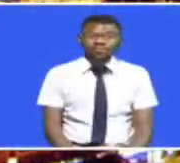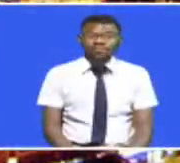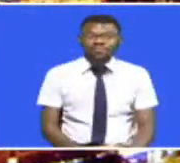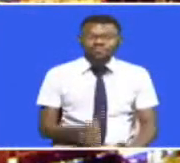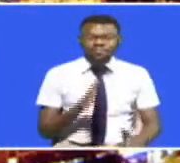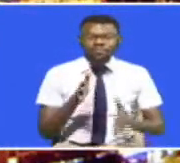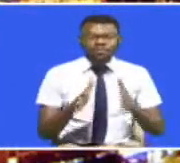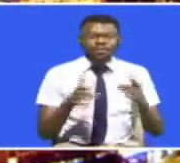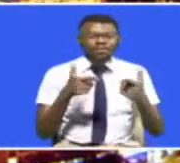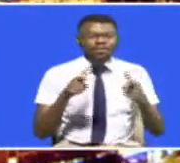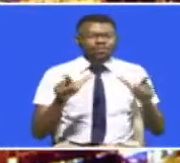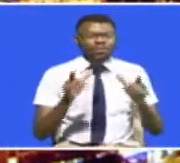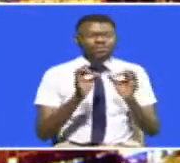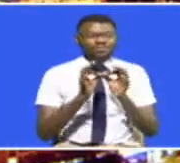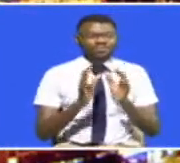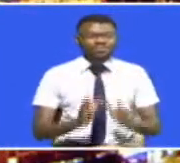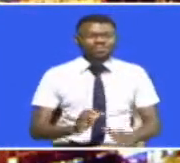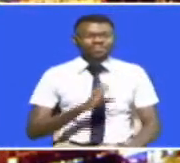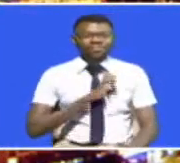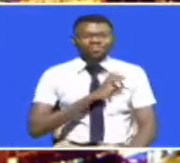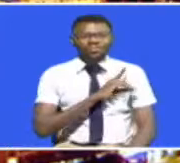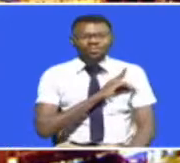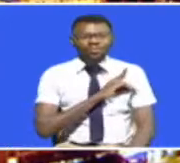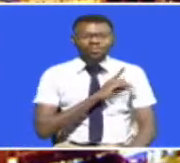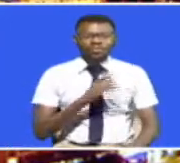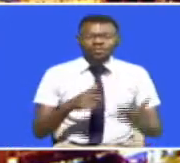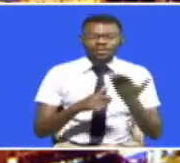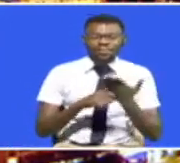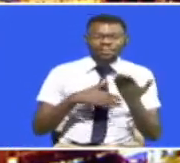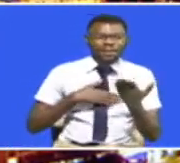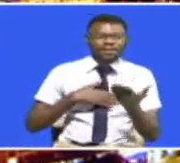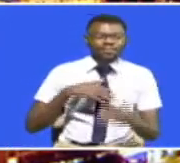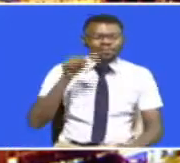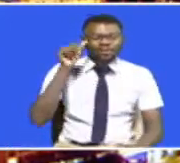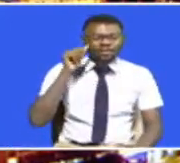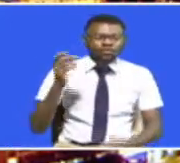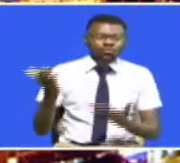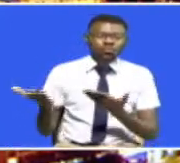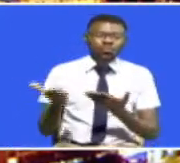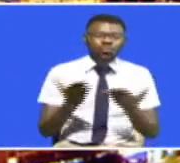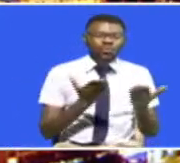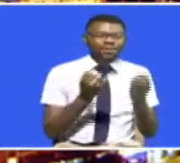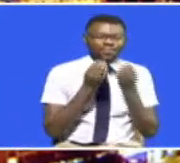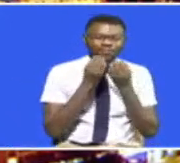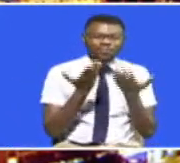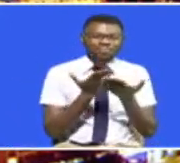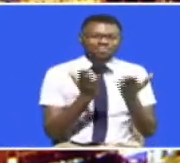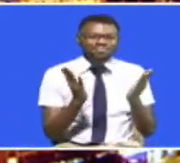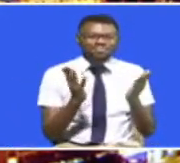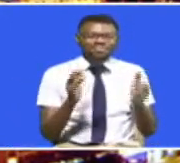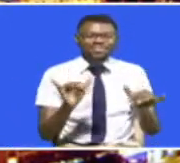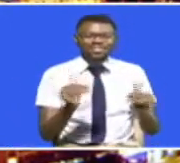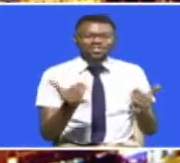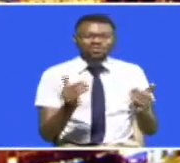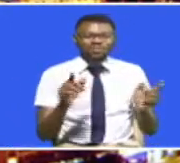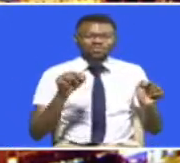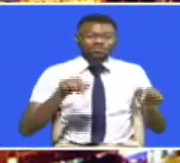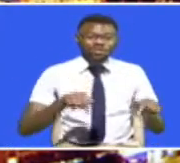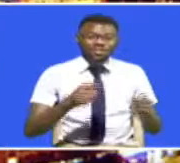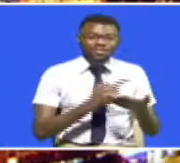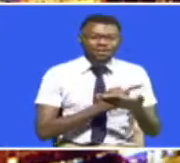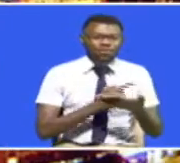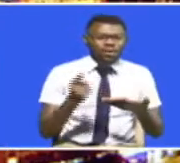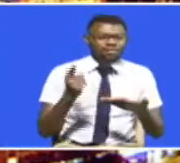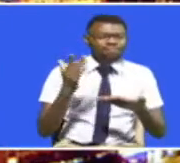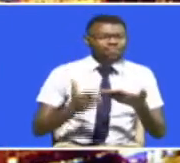Mtangazaji kupitia lugha ya ishara ni Damien Evans. Mimi naitwa Alimanzu, karibu ni kuarifu na taarifa kuu kwenye dira ya wiki.